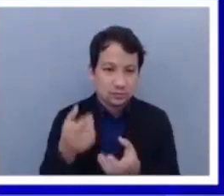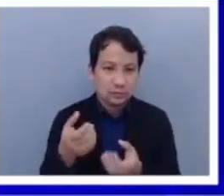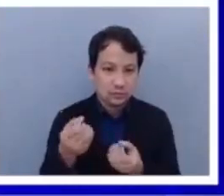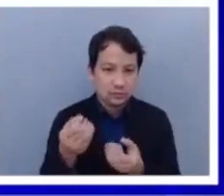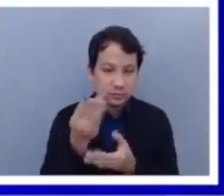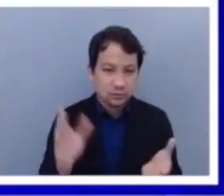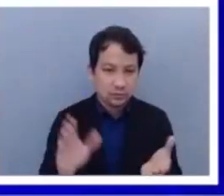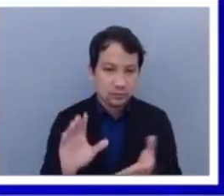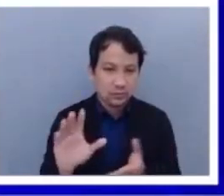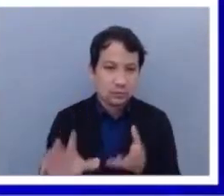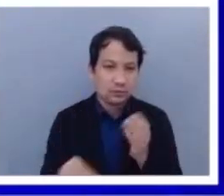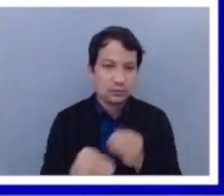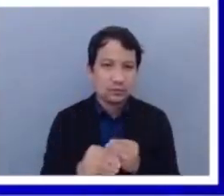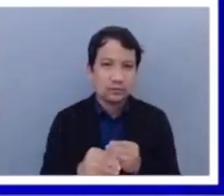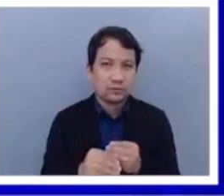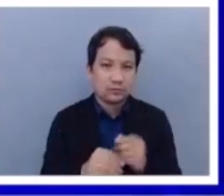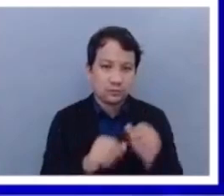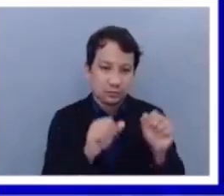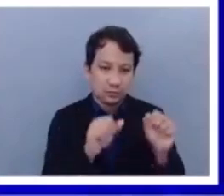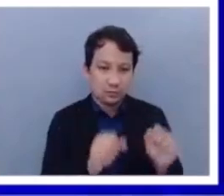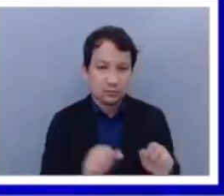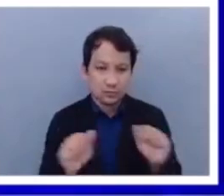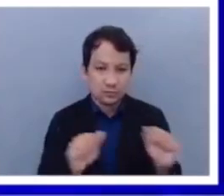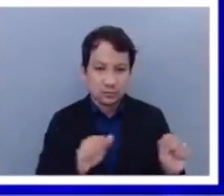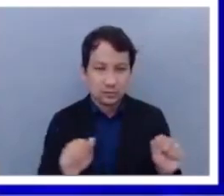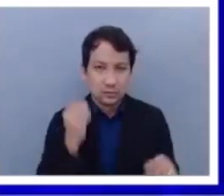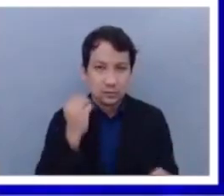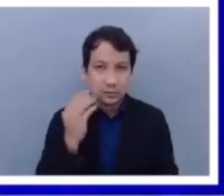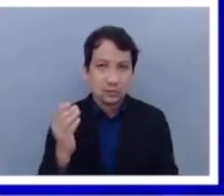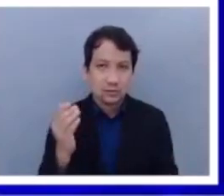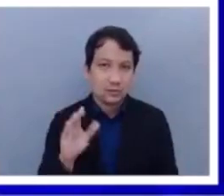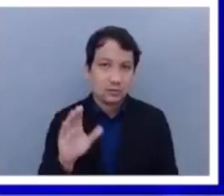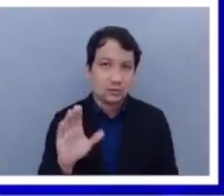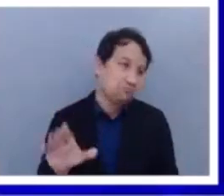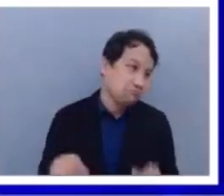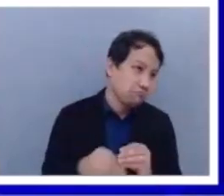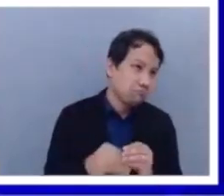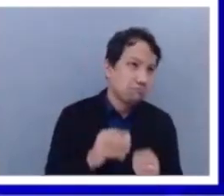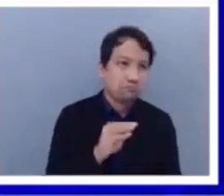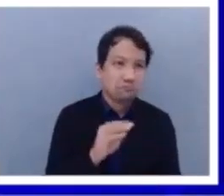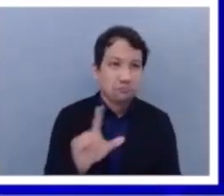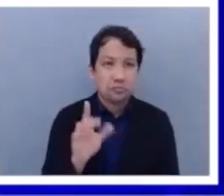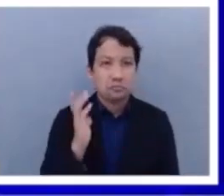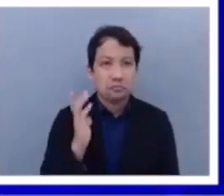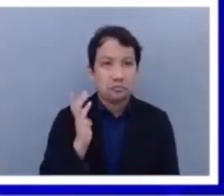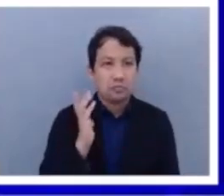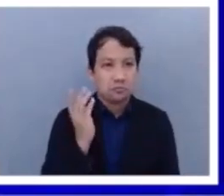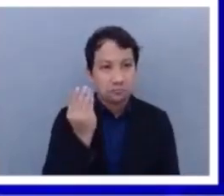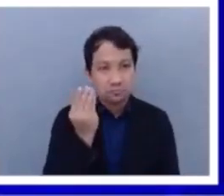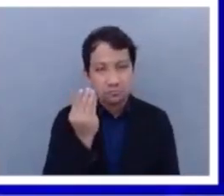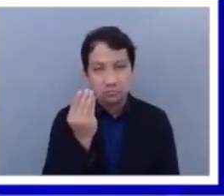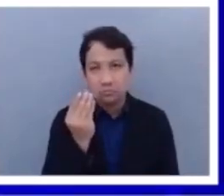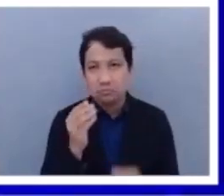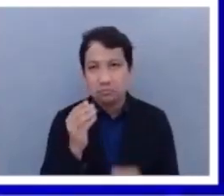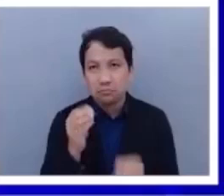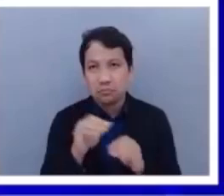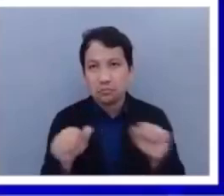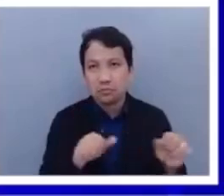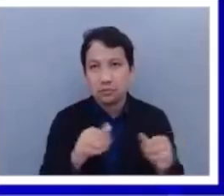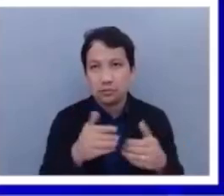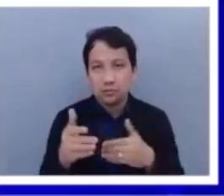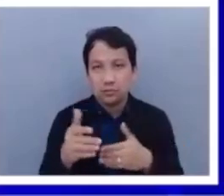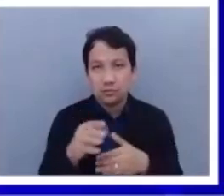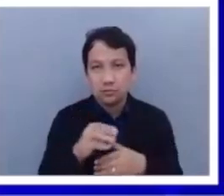mas maraming seasonal economic activities, no? So you're seeing it in malls and so on. So normally doon ang mga